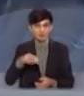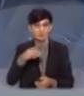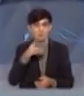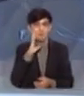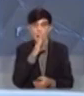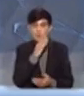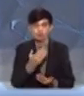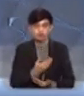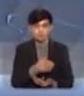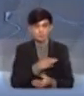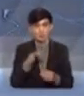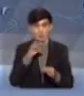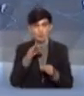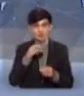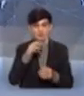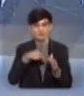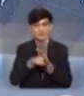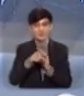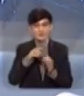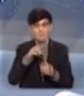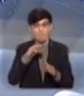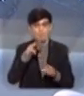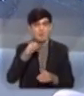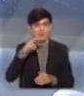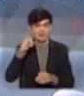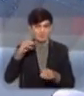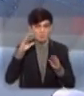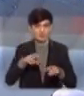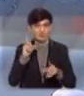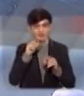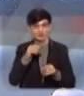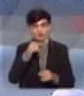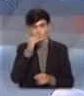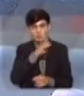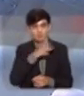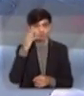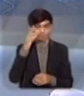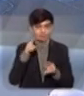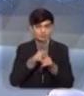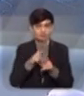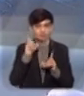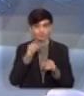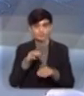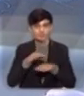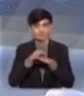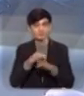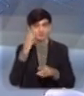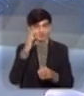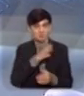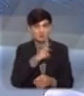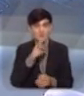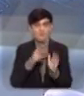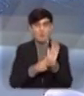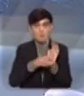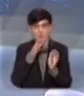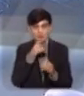кезде оны қажылыққа апаруды қатты армандағанымен қалауы орындалмапты. Өйткені Талғаттың анасы 80-нен